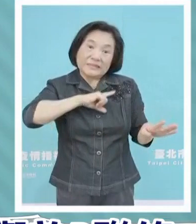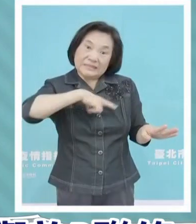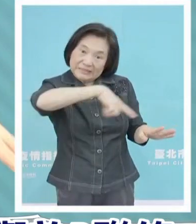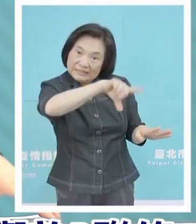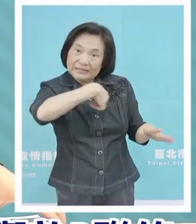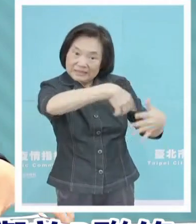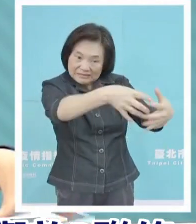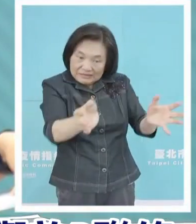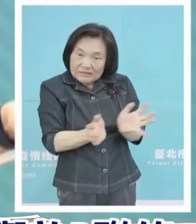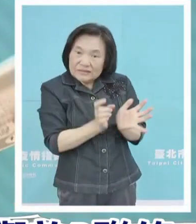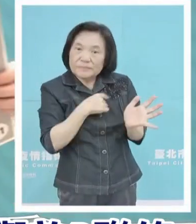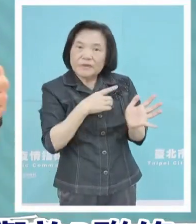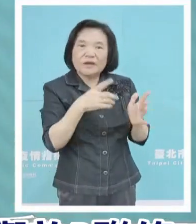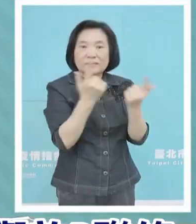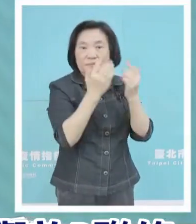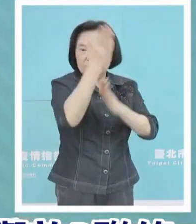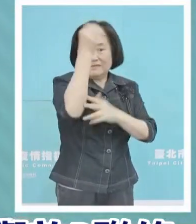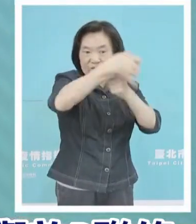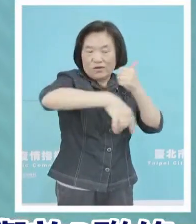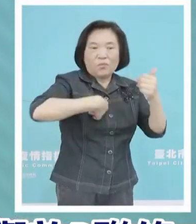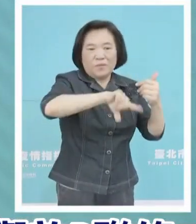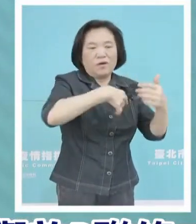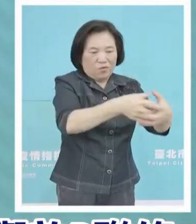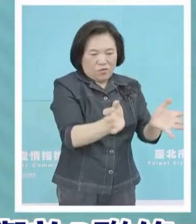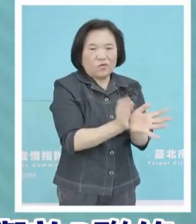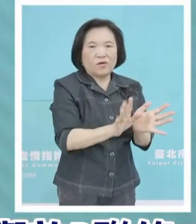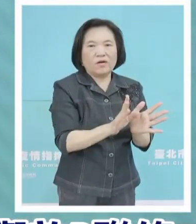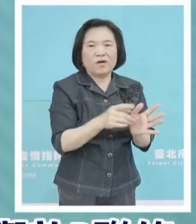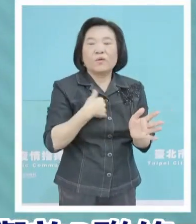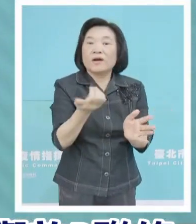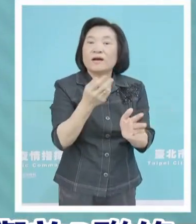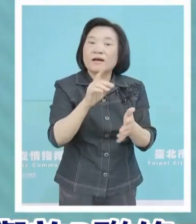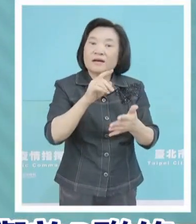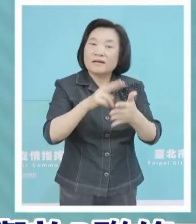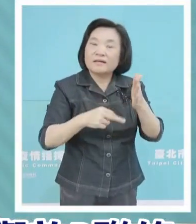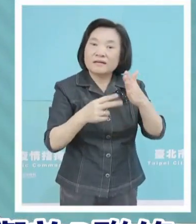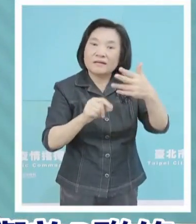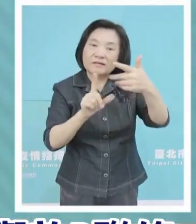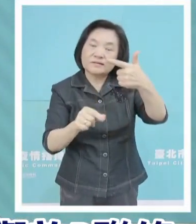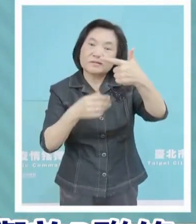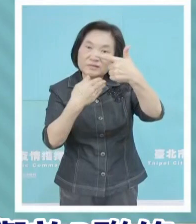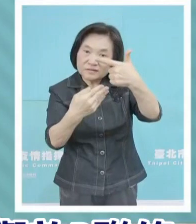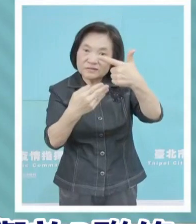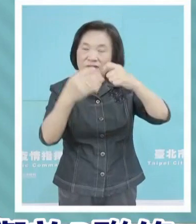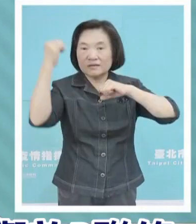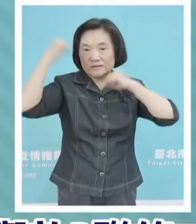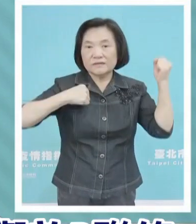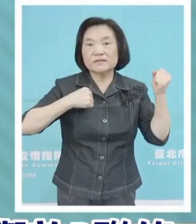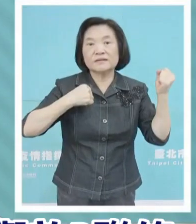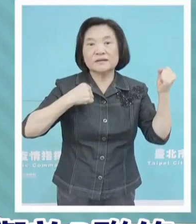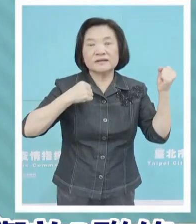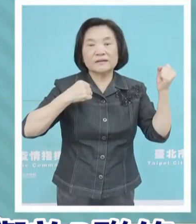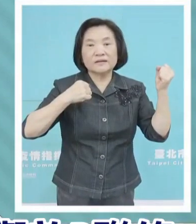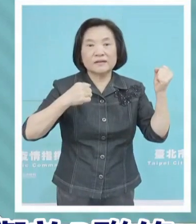6月8号早上，我刚刚说6月9号早上一早，我从仁爱医院出院回来，